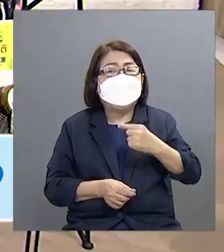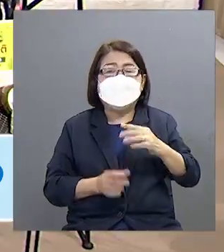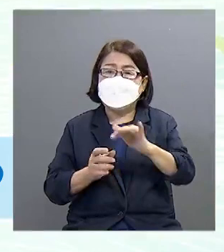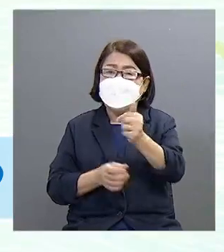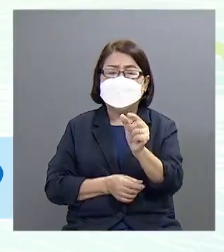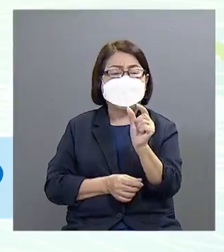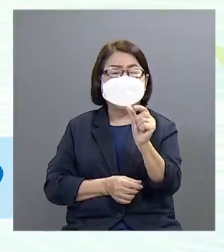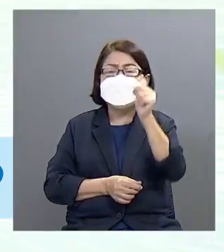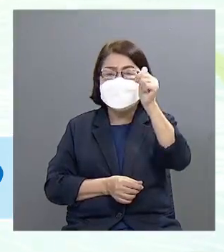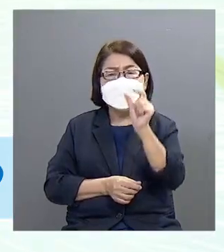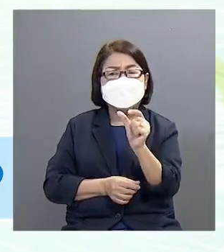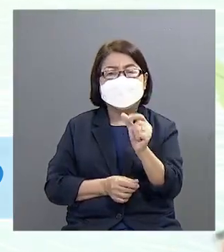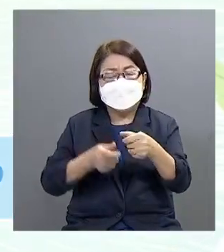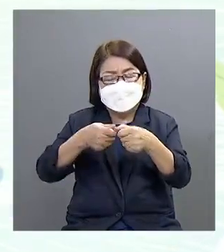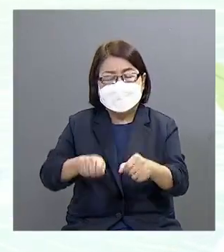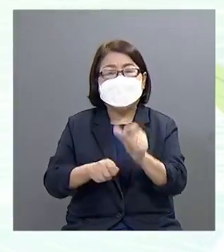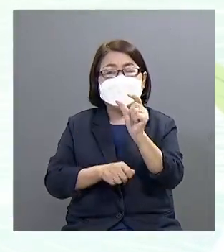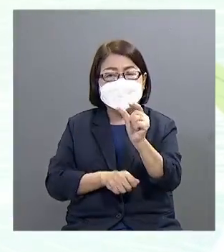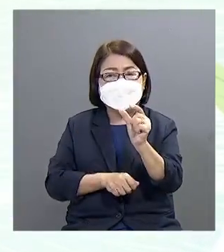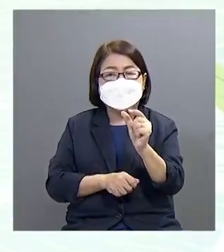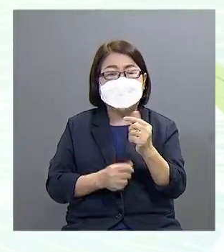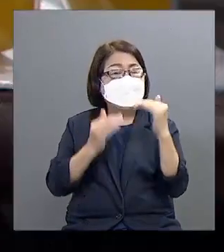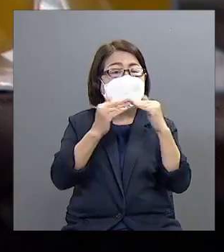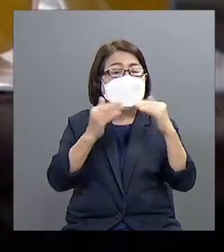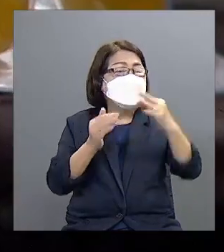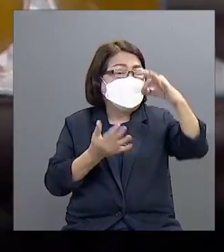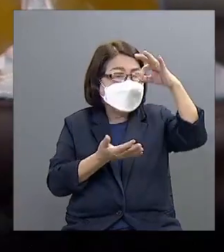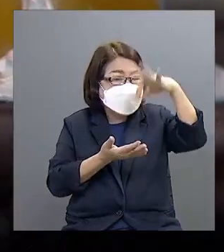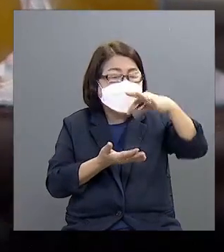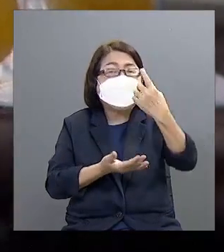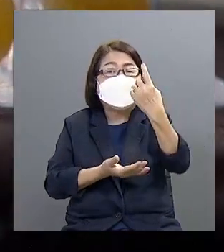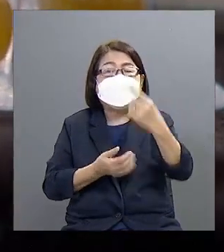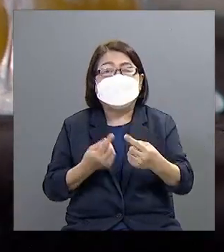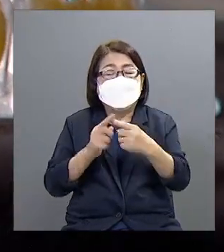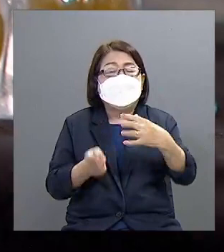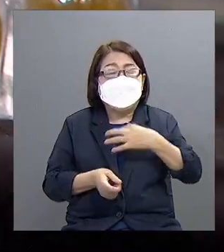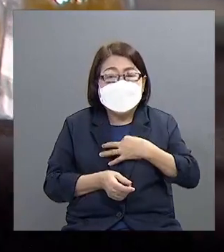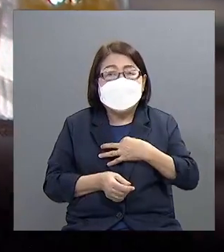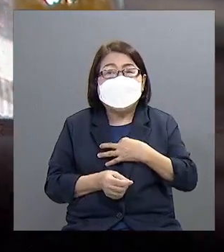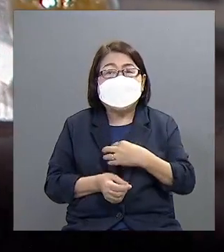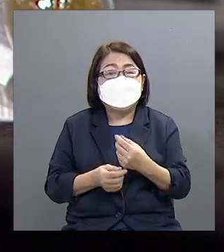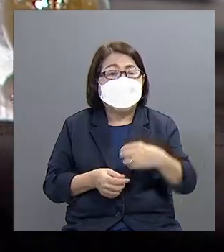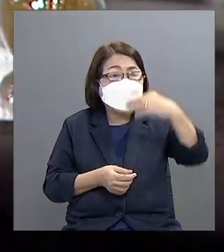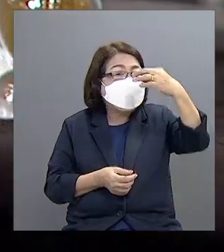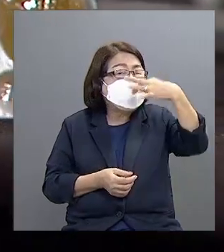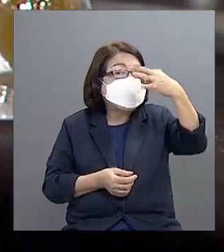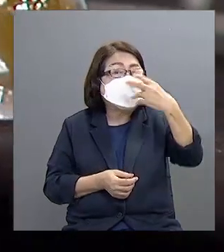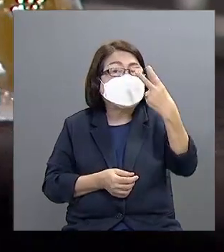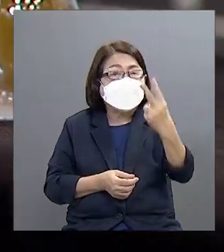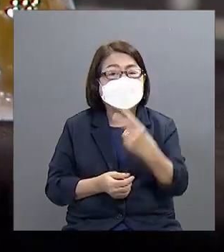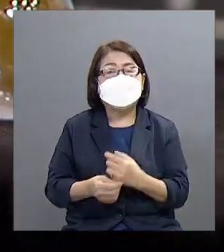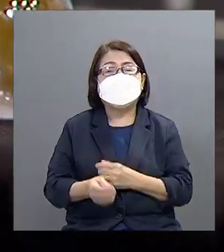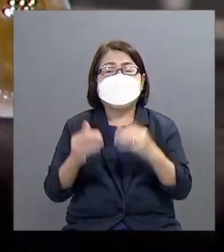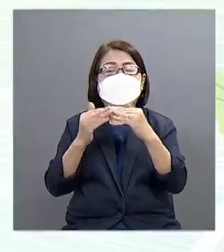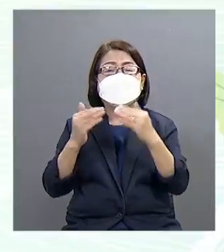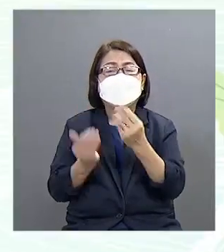ซอฟต์เจลต่อ1หยดครับ จบปัญหาเลย ต้องการ2หยดก็2 เมตร ซอฟต์เจลครับ กินได้จำกัดปริมาณได้ อยากออกรีบเร็